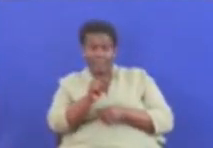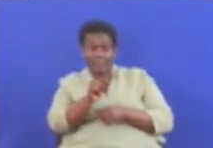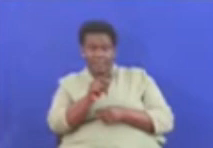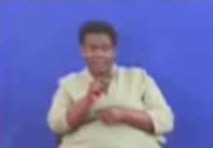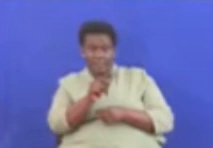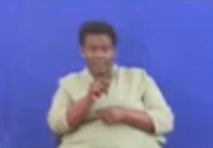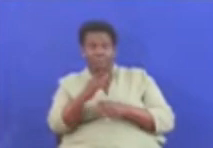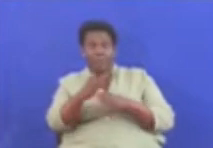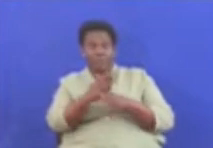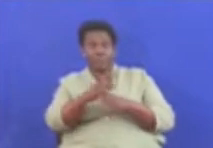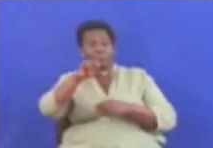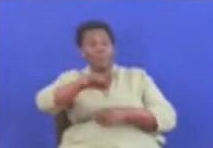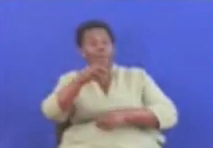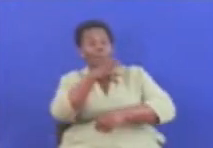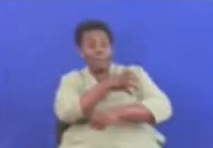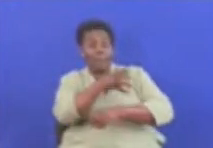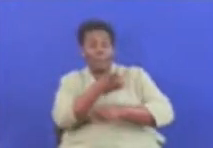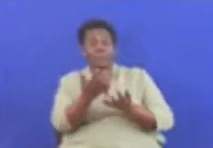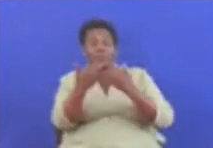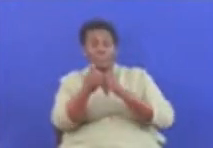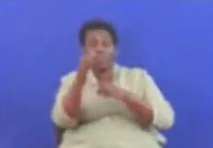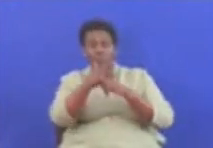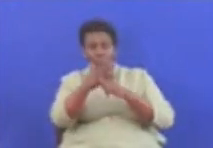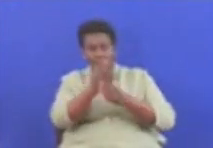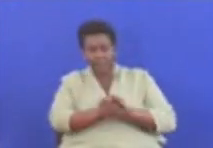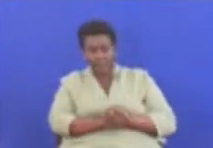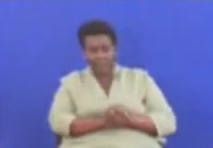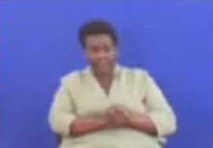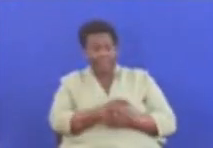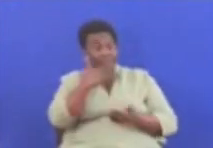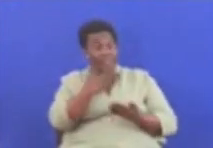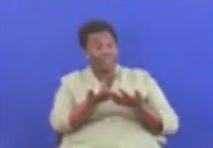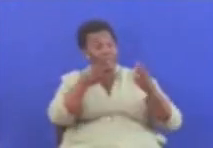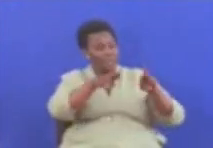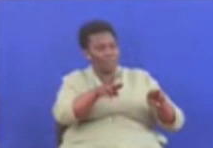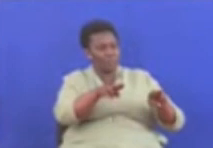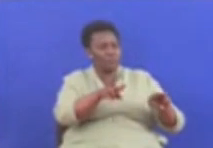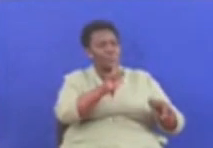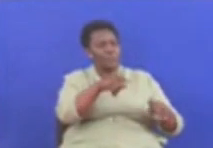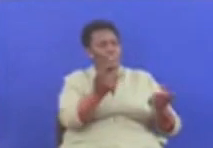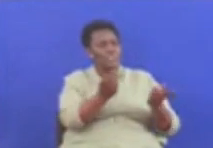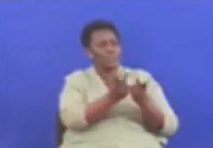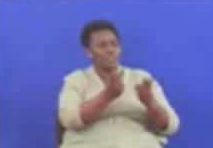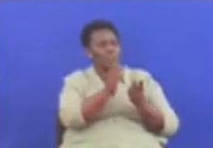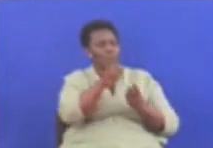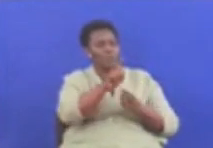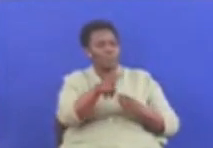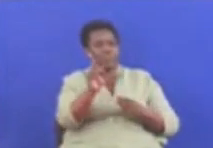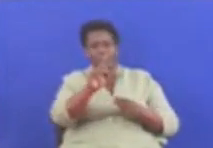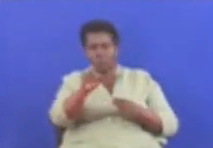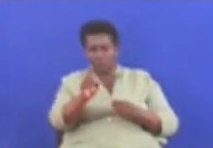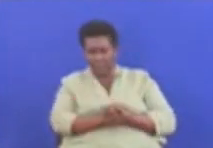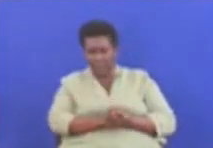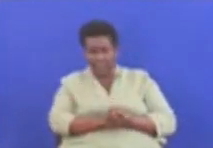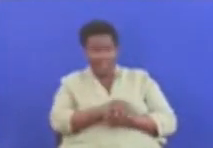fine. Kamati inapendekeza adhabu ziwekwe kulingana na uzito wa makosa, ambapo makosa madogo yawe na adhabu zake maalumu